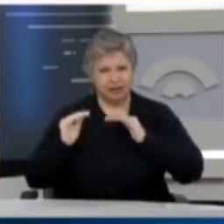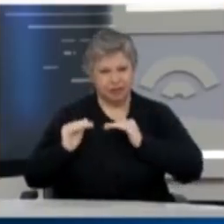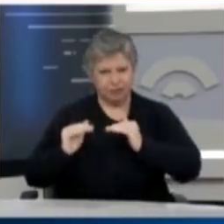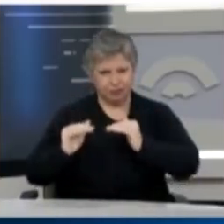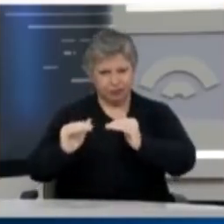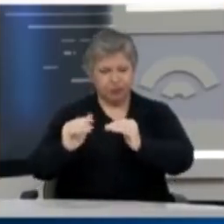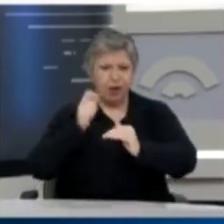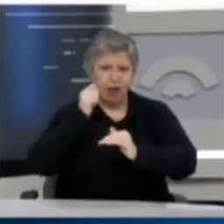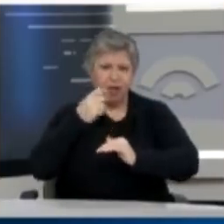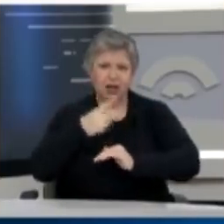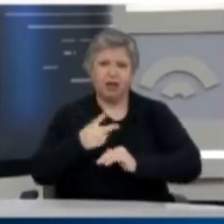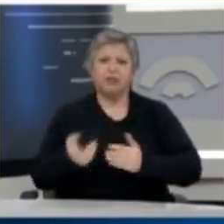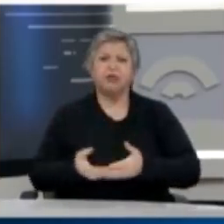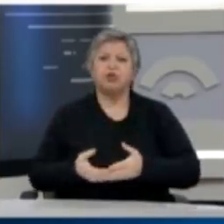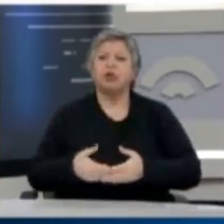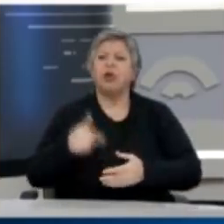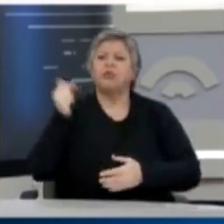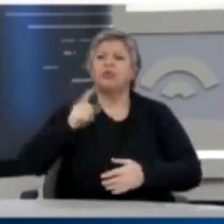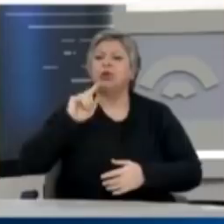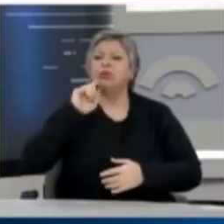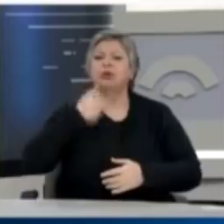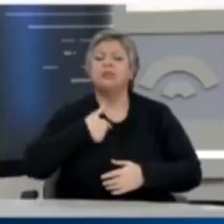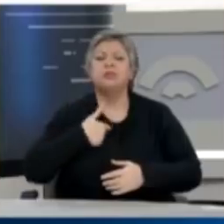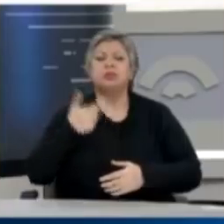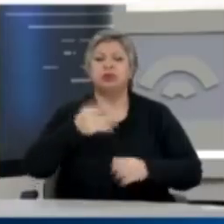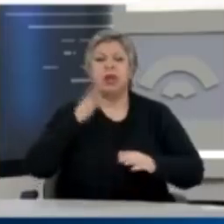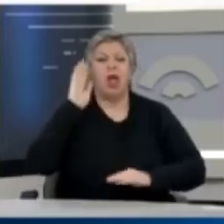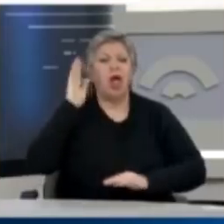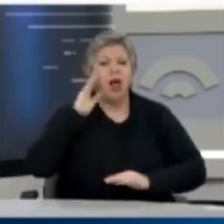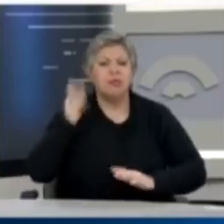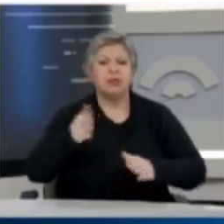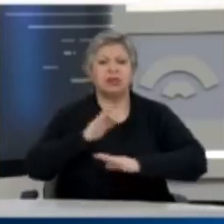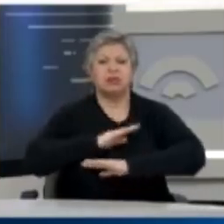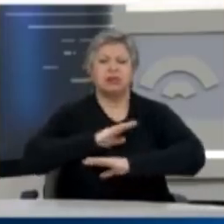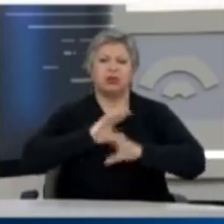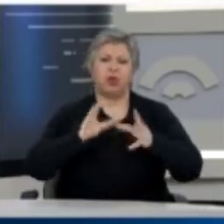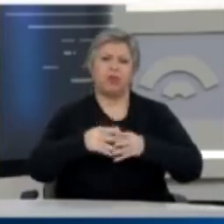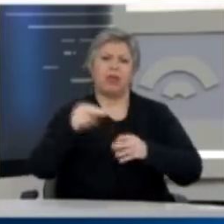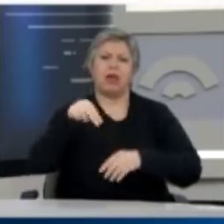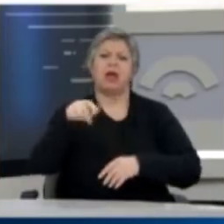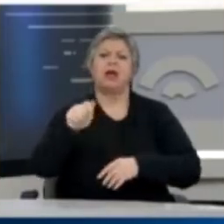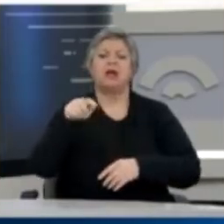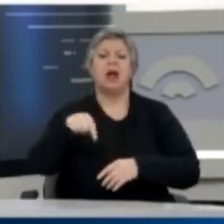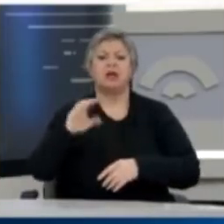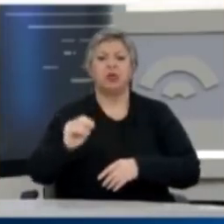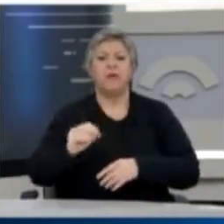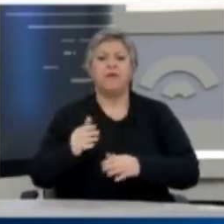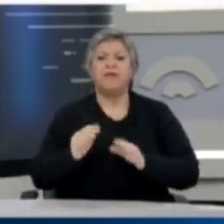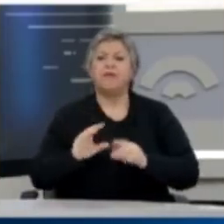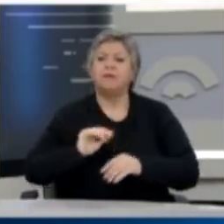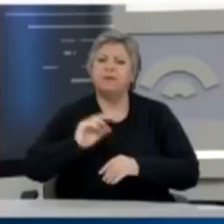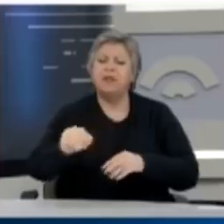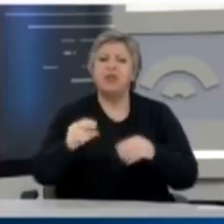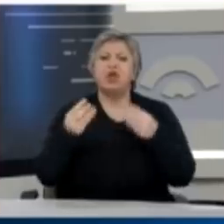τους σχεδιασμούς των Αμερικάνων ατοικών, όπως κάνατε και με την πρόσφατη συμφωνία των Πρεσπών.